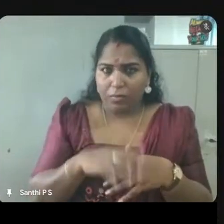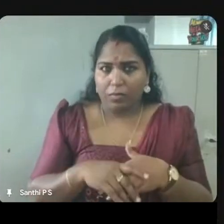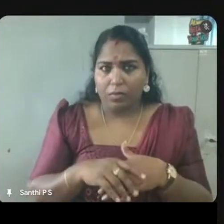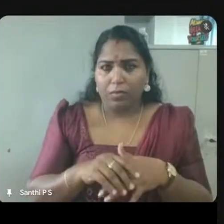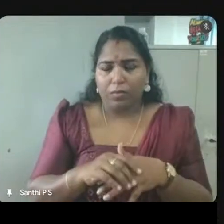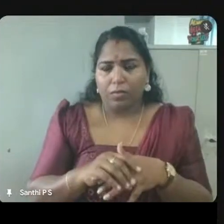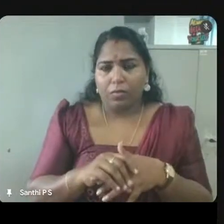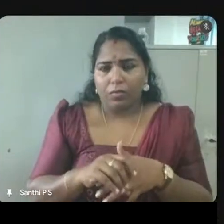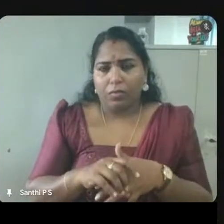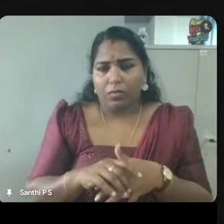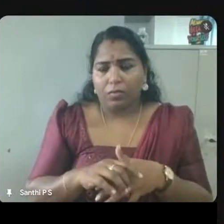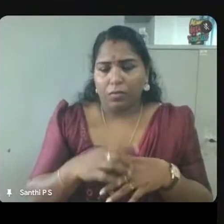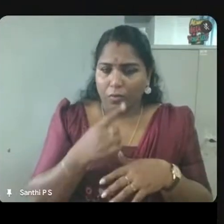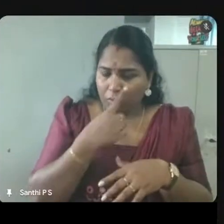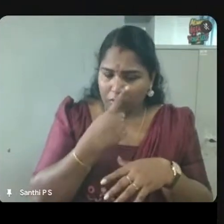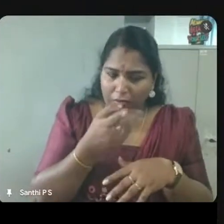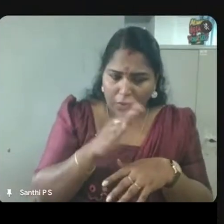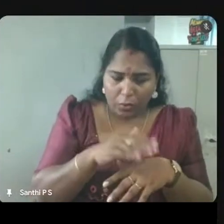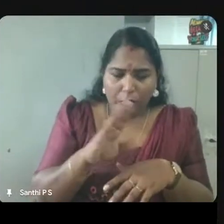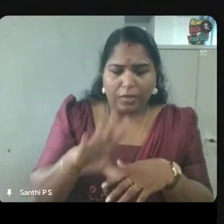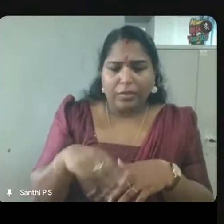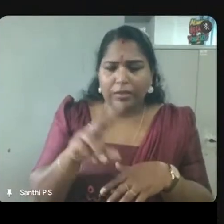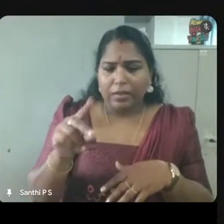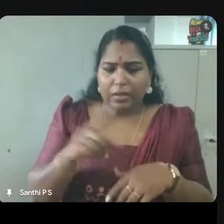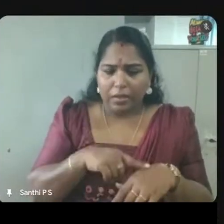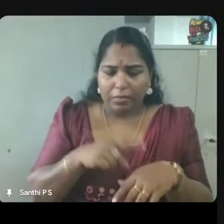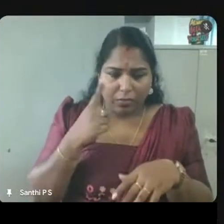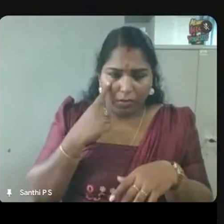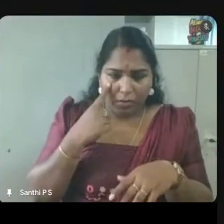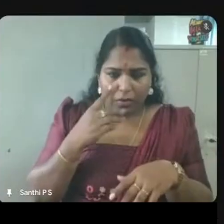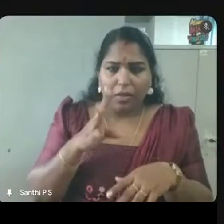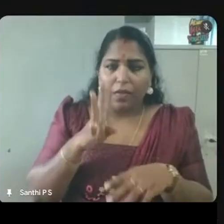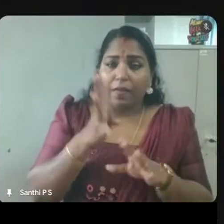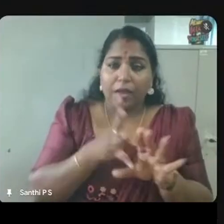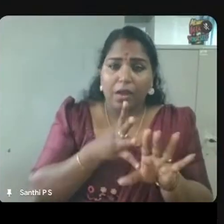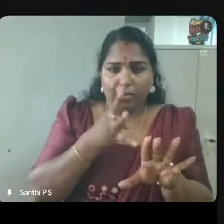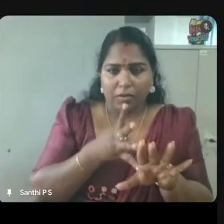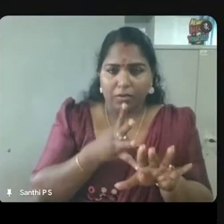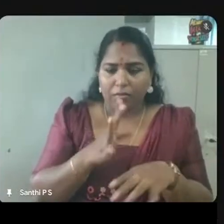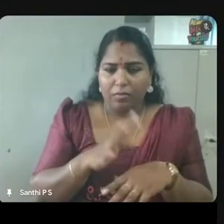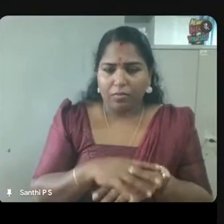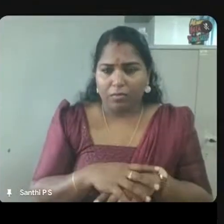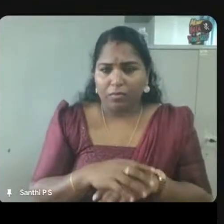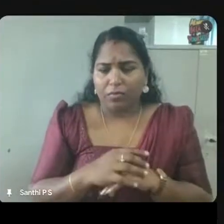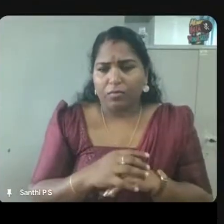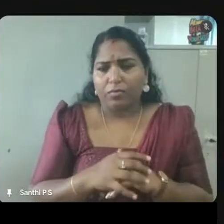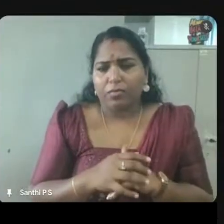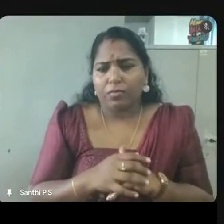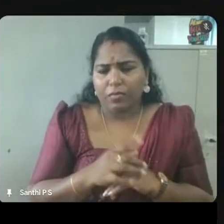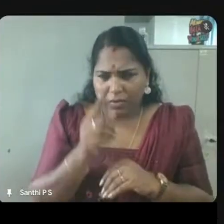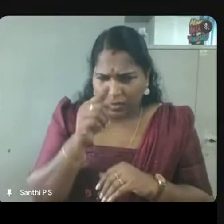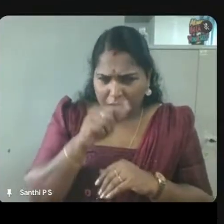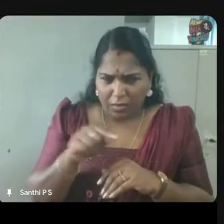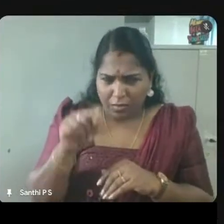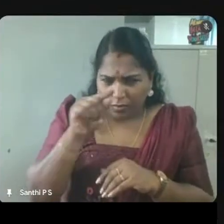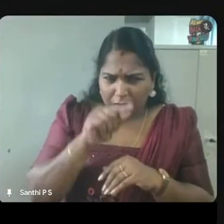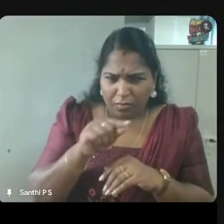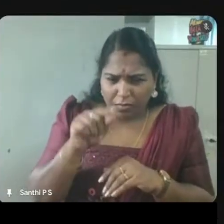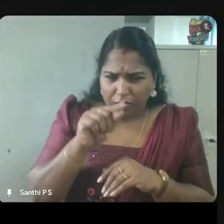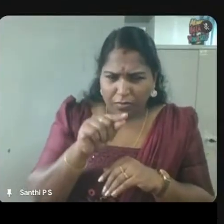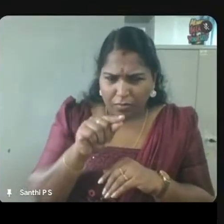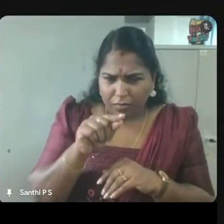വന്നു. വന്നിട്ട് ഒരു 4 വർഷത്തോളമായി. ഒരു റൗണ്ട് ആയിട്ട്, ഒരു റിംഗ് ഷേപ്പിൽ റൗണ്ട് ആയിട്ടാണോ മാമിന് കാണുന്നത്,